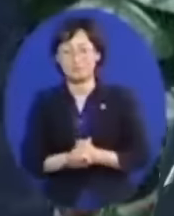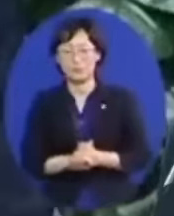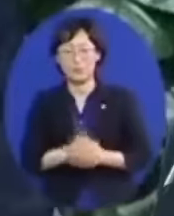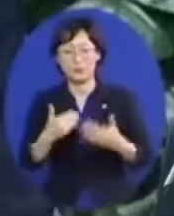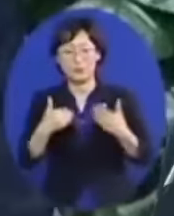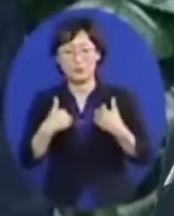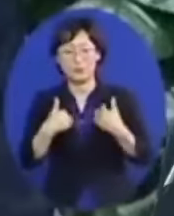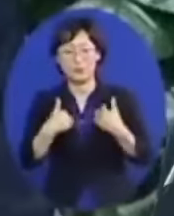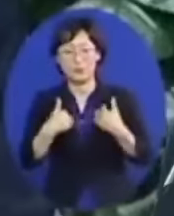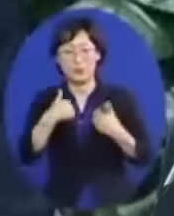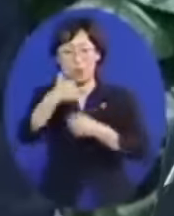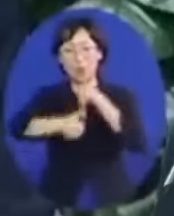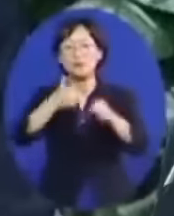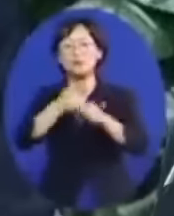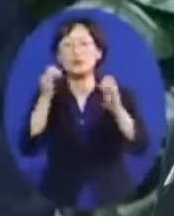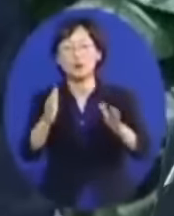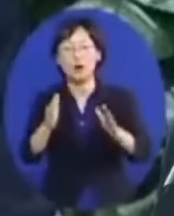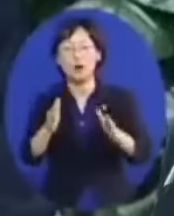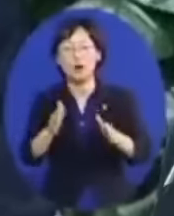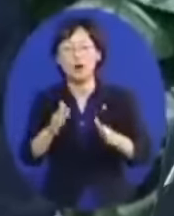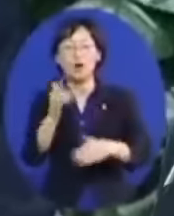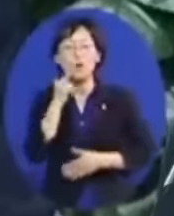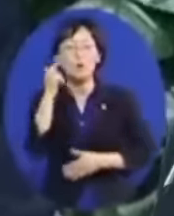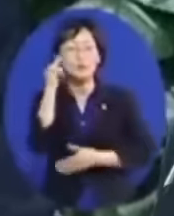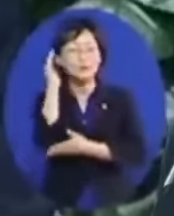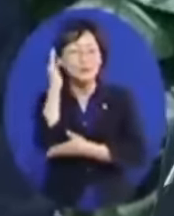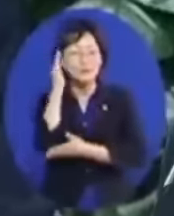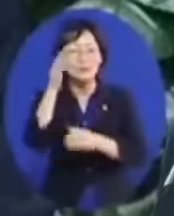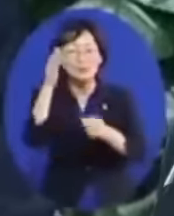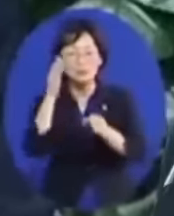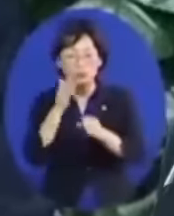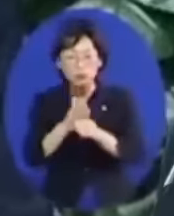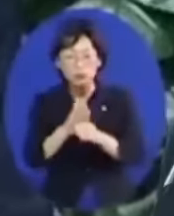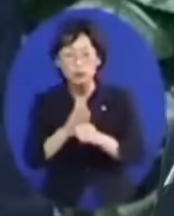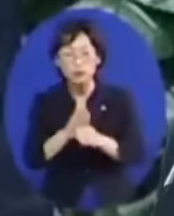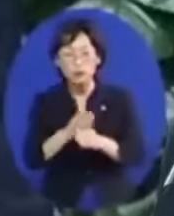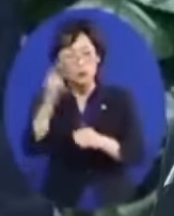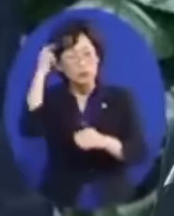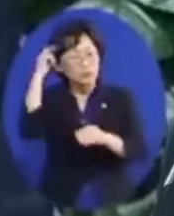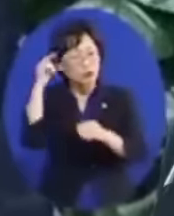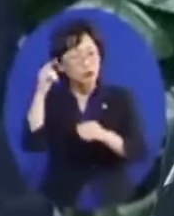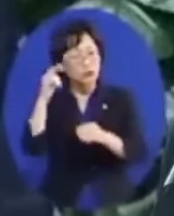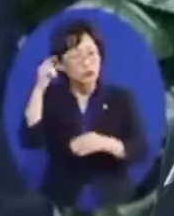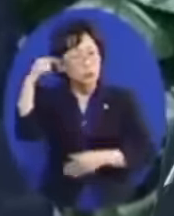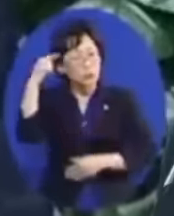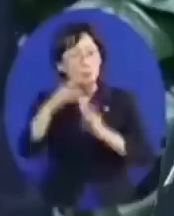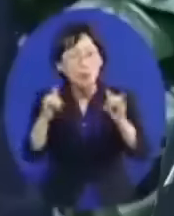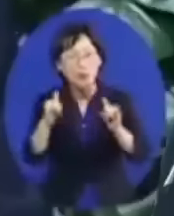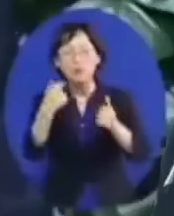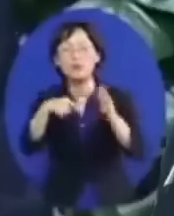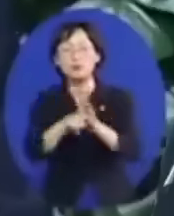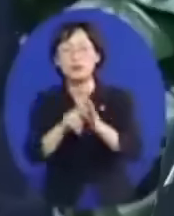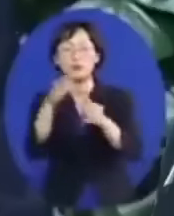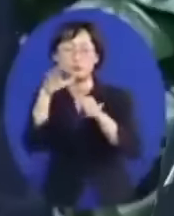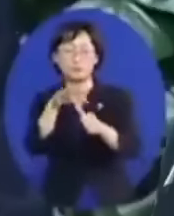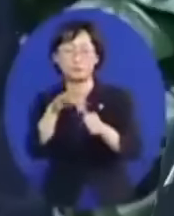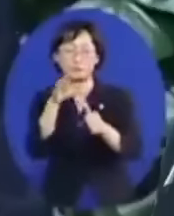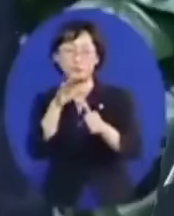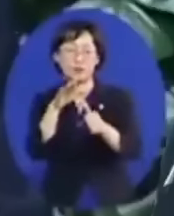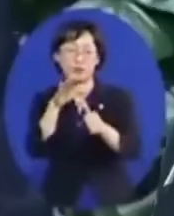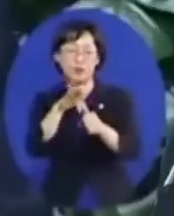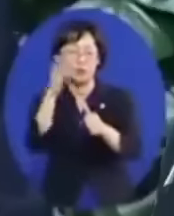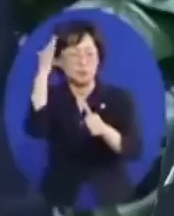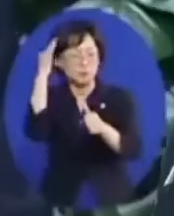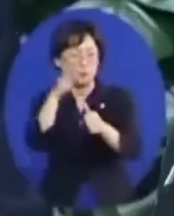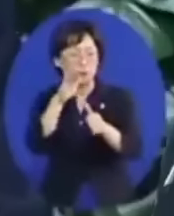저는 50년 목회 가운데 정신병자를 위해 많이 기도를 했습니다. 예전에 교회가 적을 때는 정신병 들린 사람 한 사람